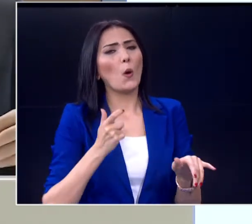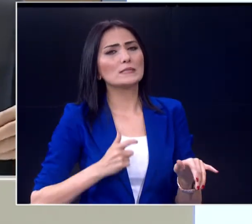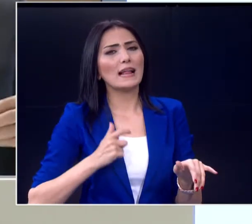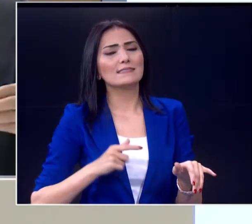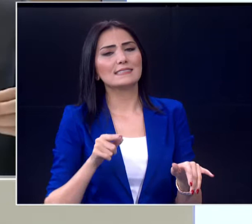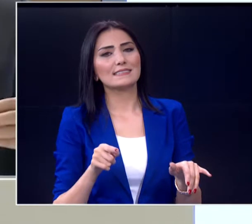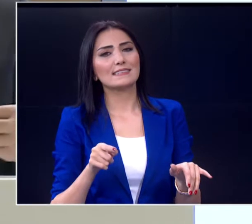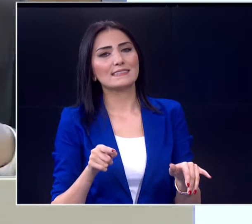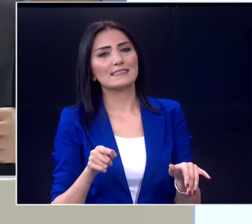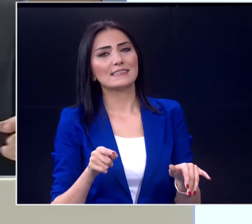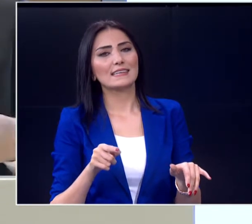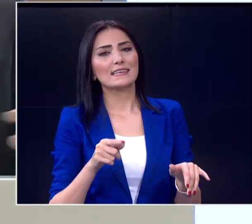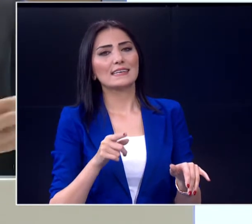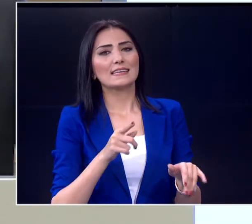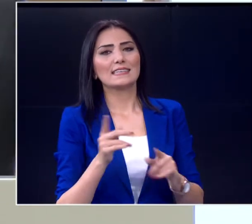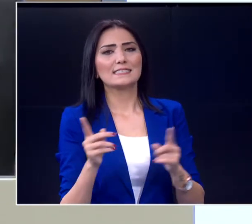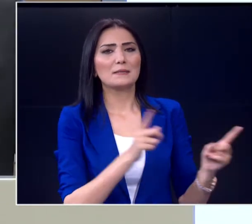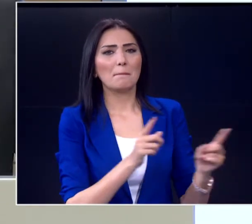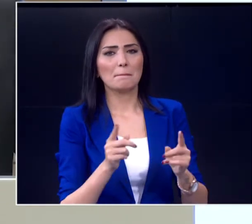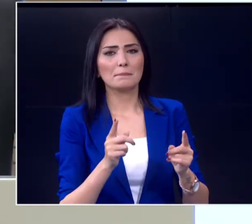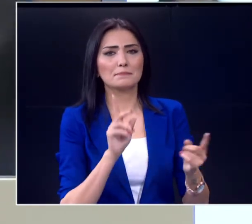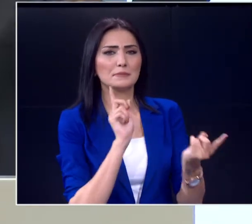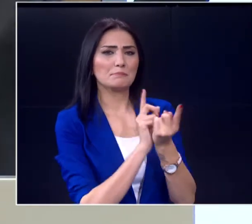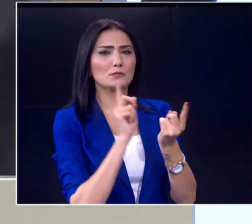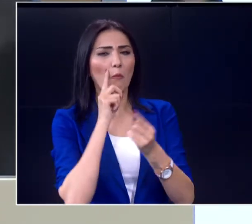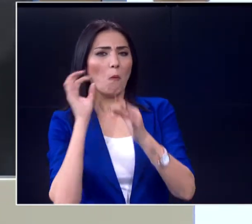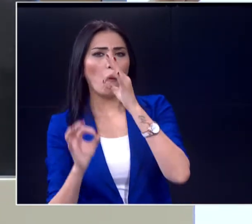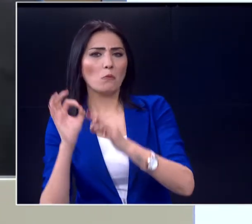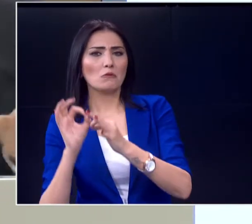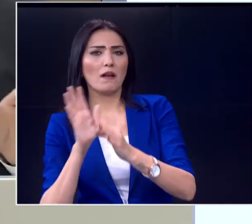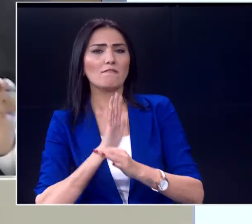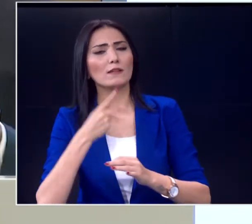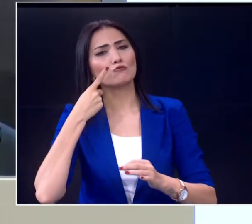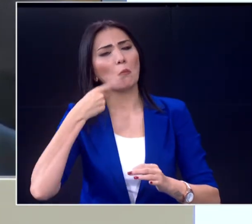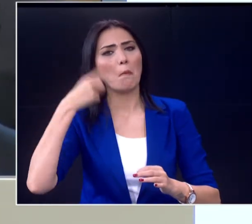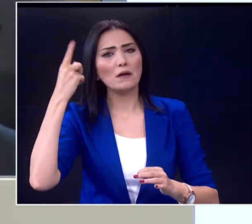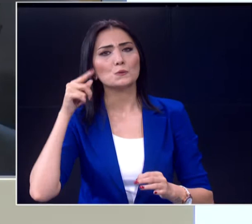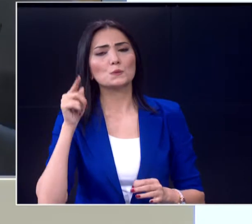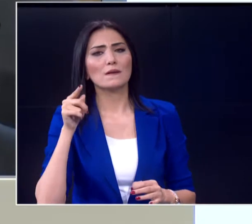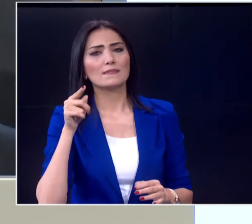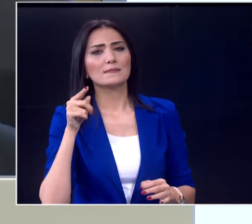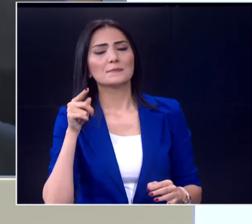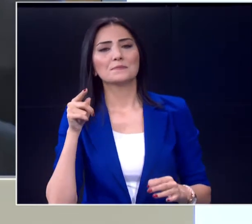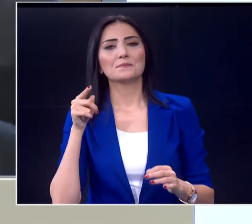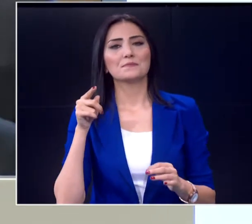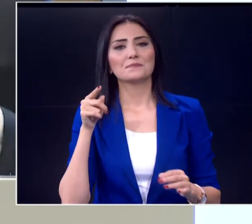de ikisi birbirini kontrol ediyor. Diyelim ki Cumhurbaşkanı